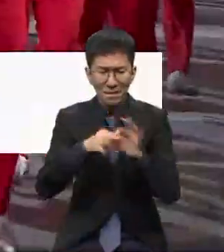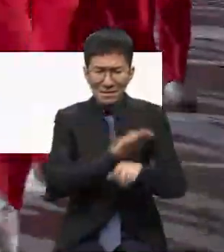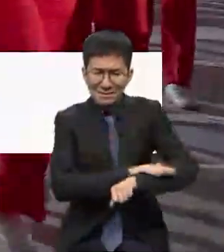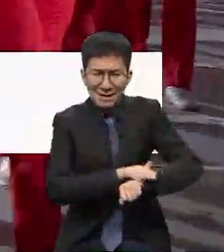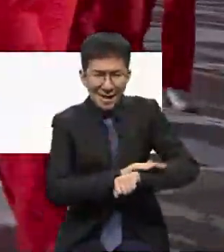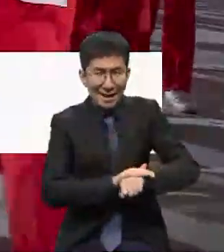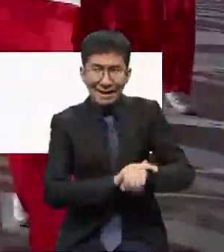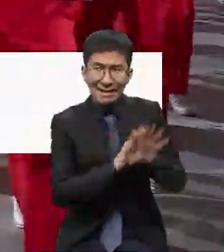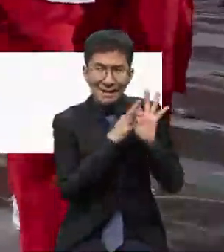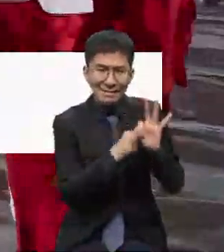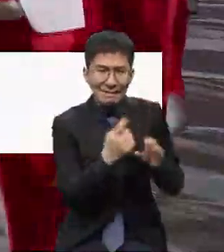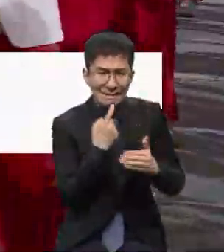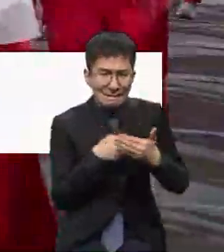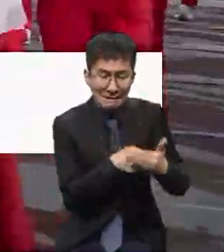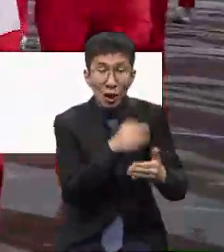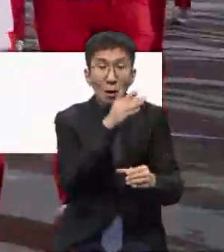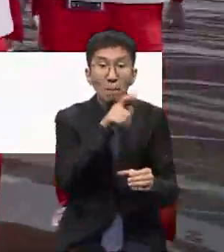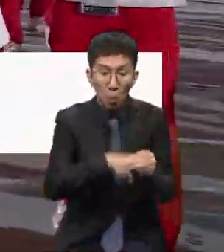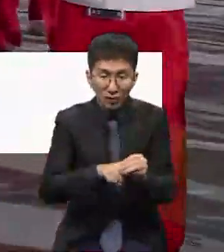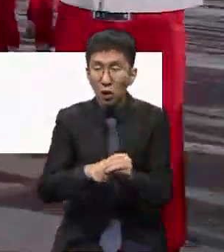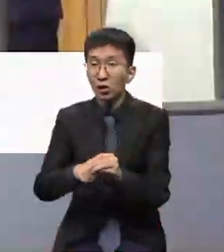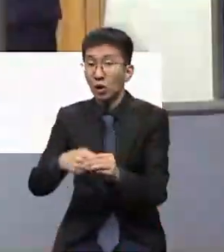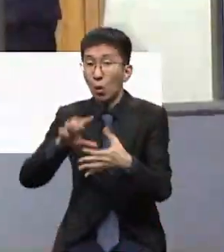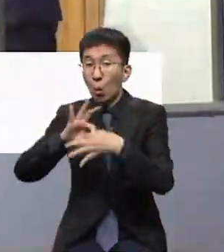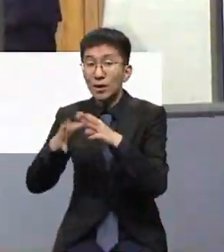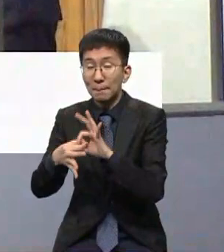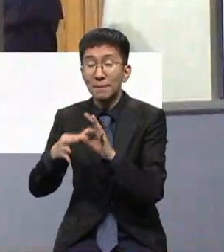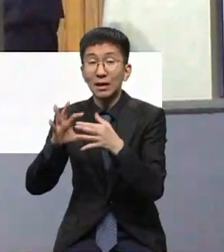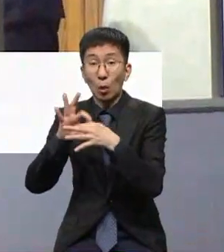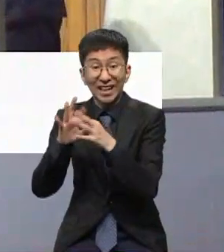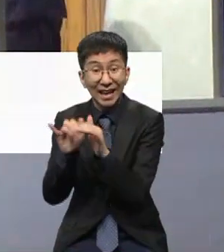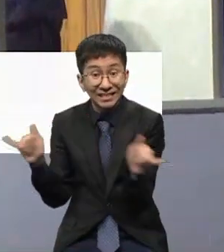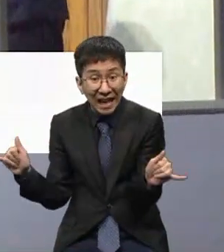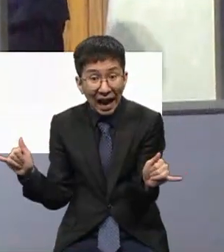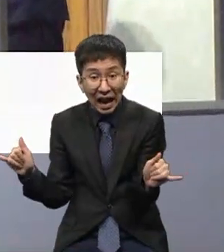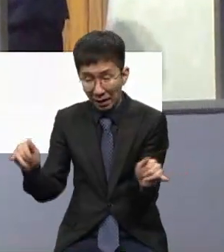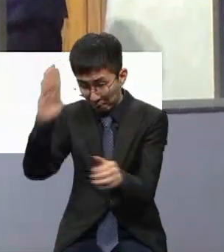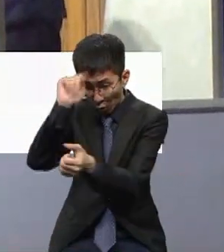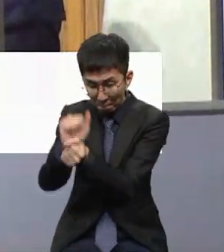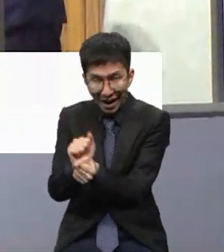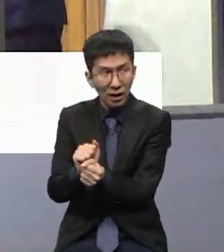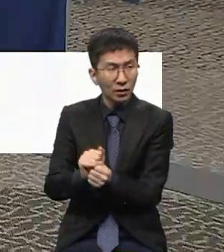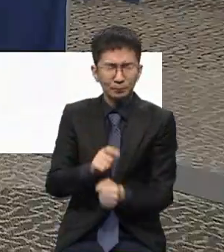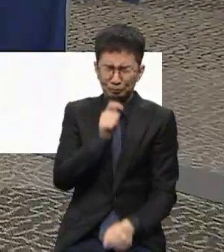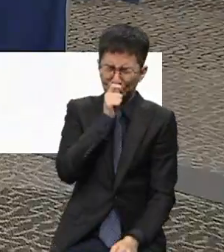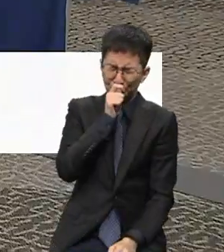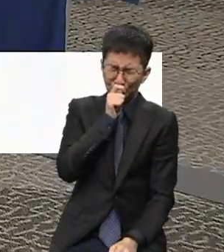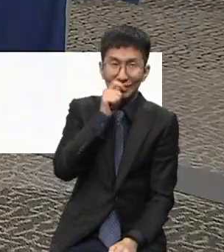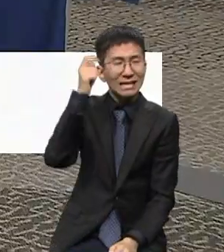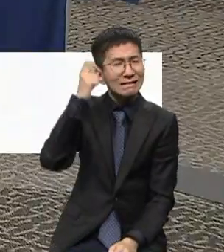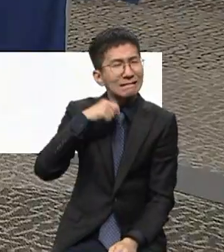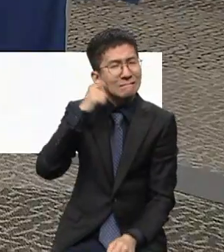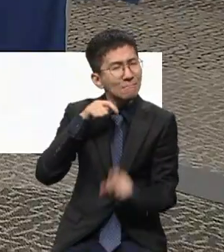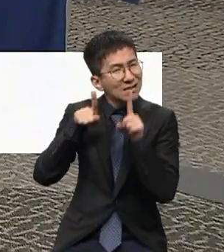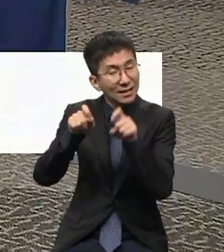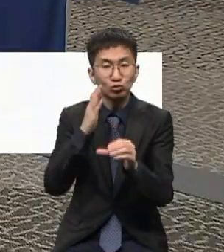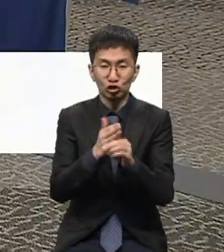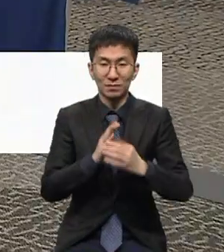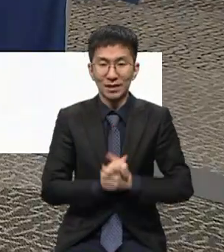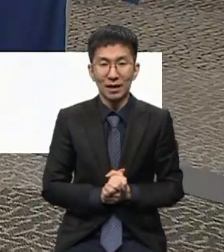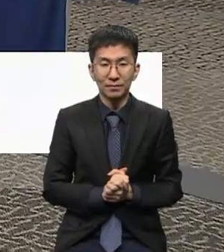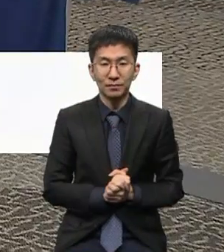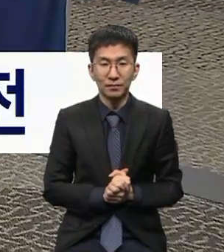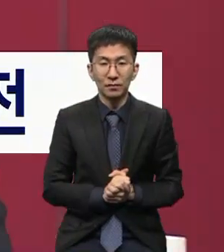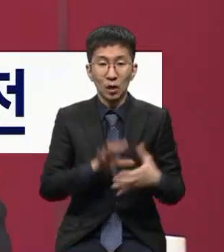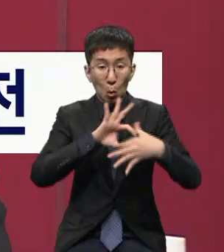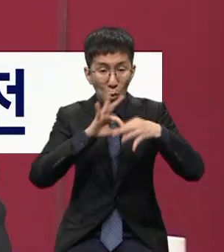올림픽 관계자의 람다 감염을 숨긴 게 아니냐는 비판이 일본 내에서 거세게 일고 있습니다. 이런 가운데